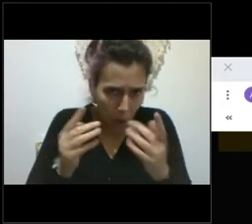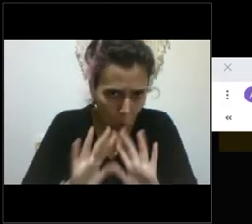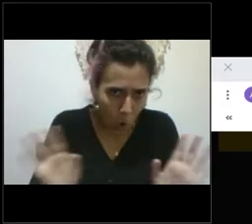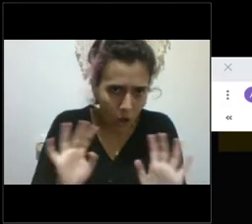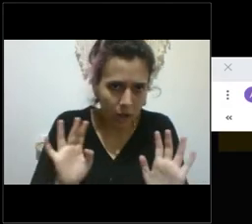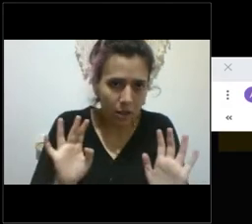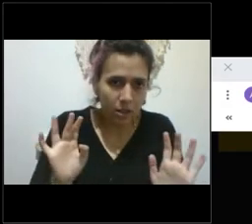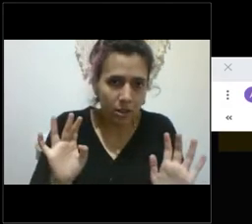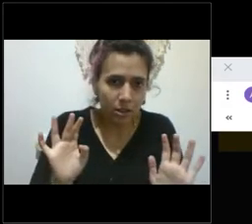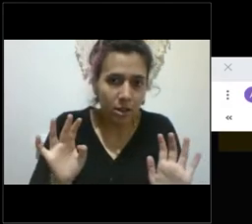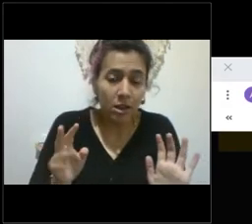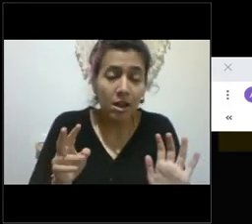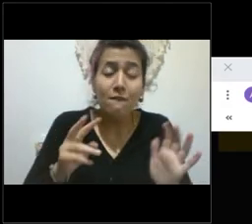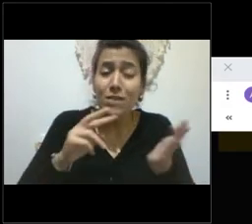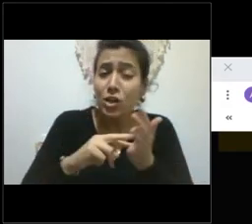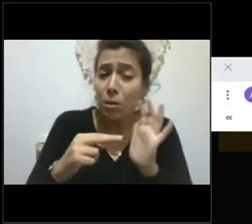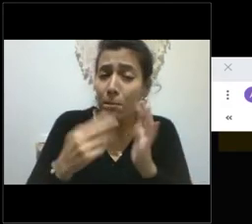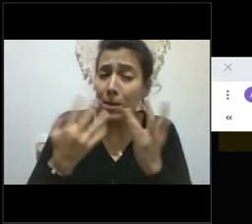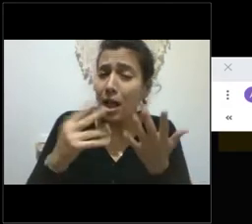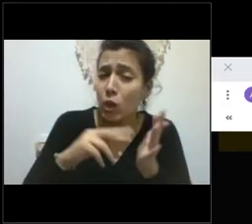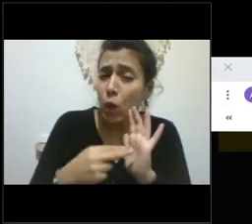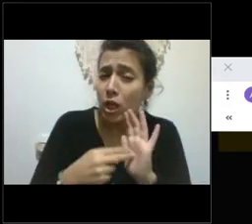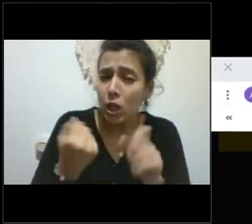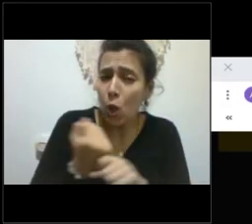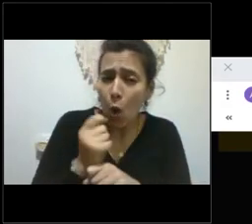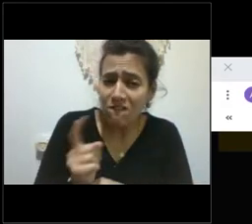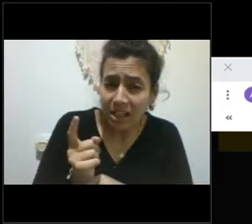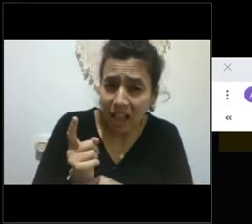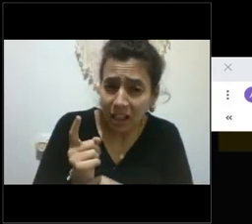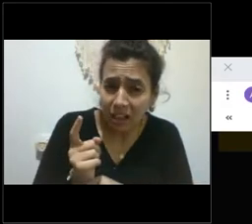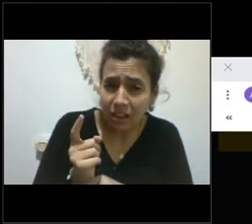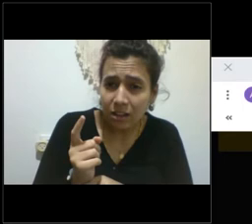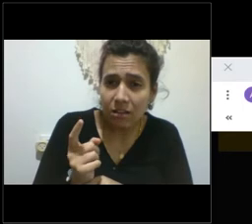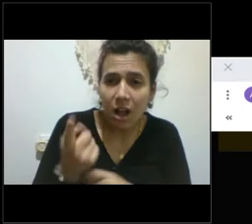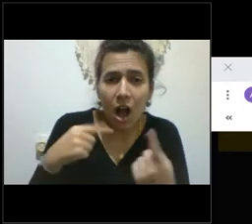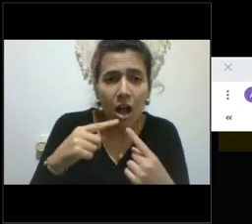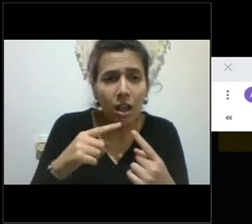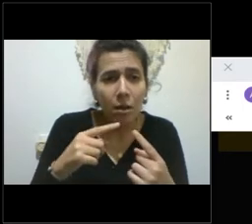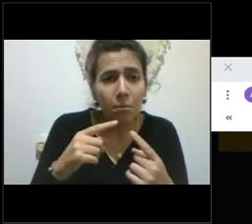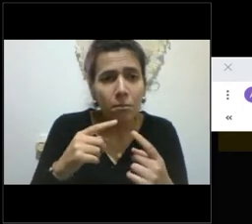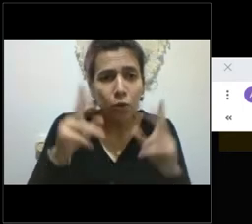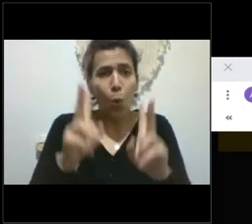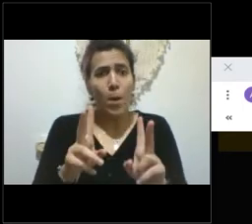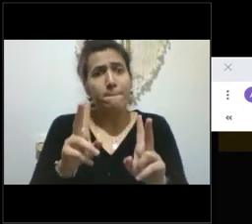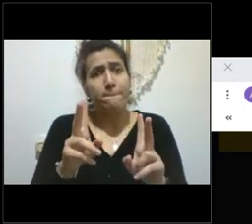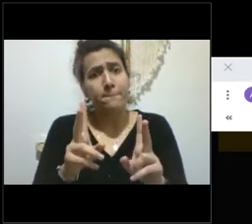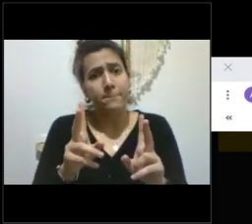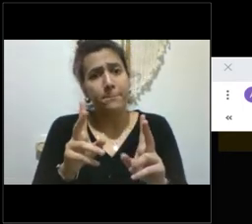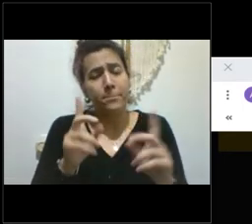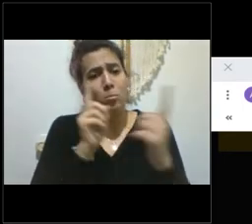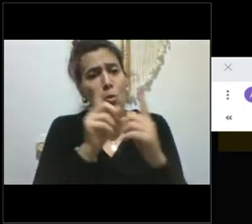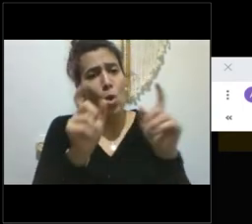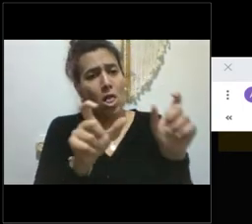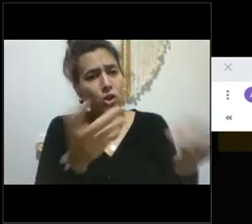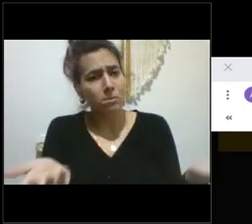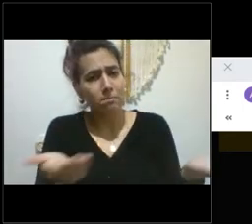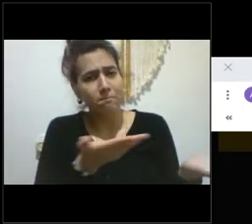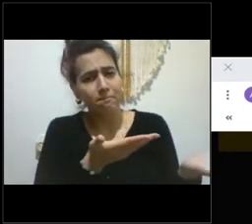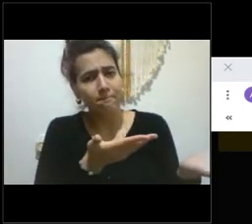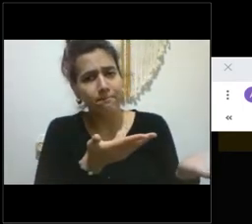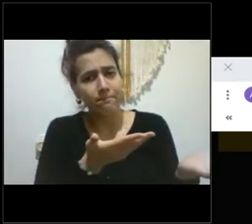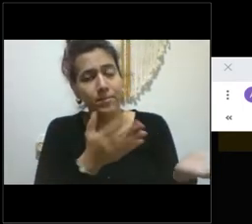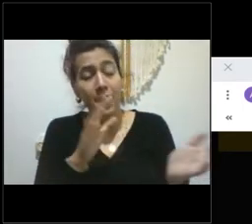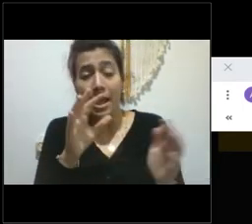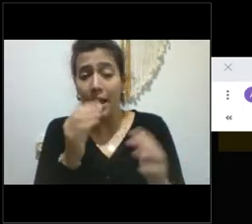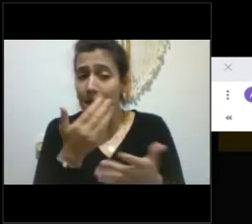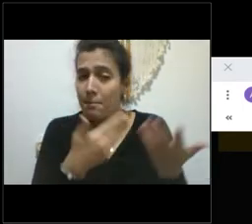וכשהתוכניות שלכם לא עובדות, אתם נתקעים מול האנשים שמספקים לכם את העבודה. תאמינו לי, שאם היחסים שאתם יוצרים מהאנשים